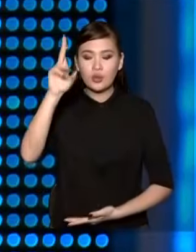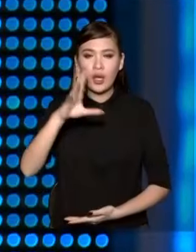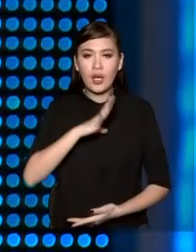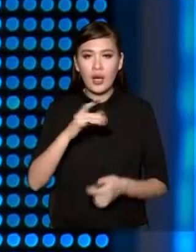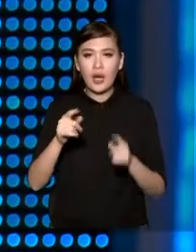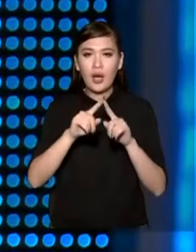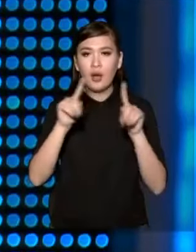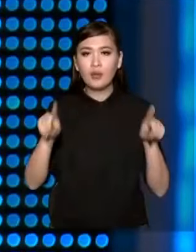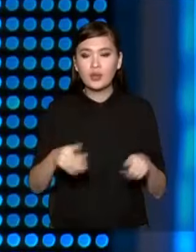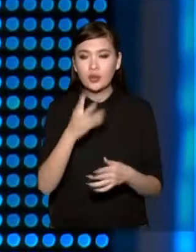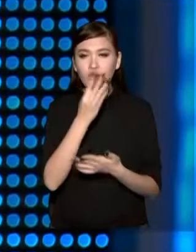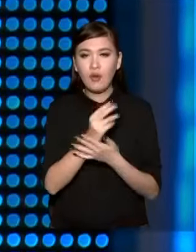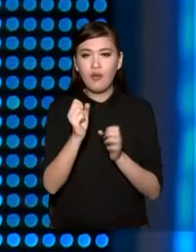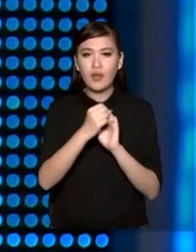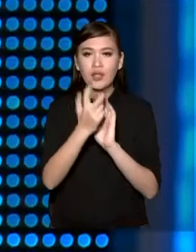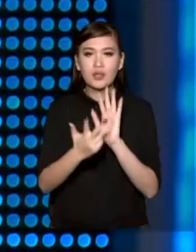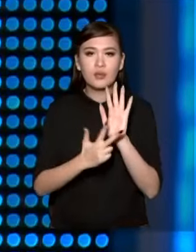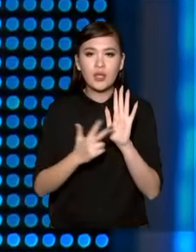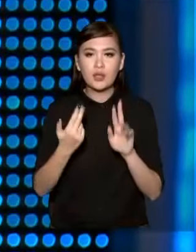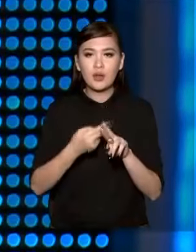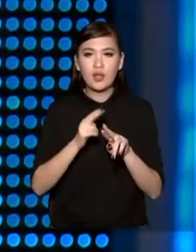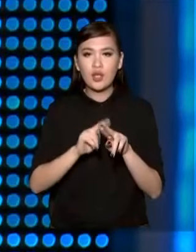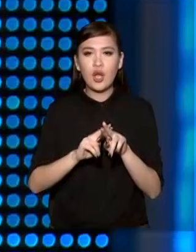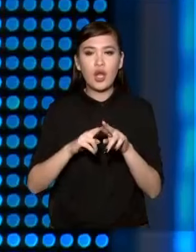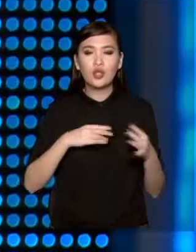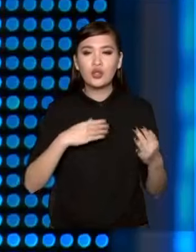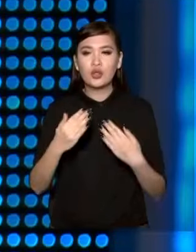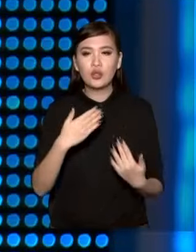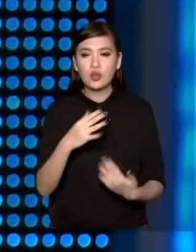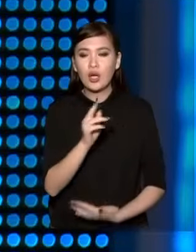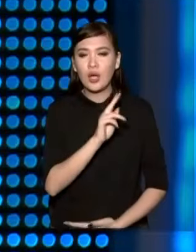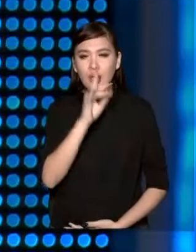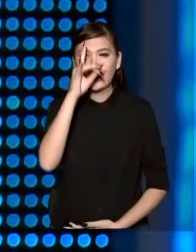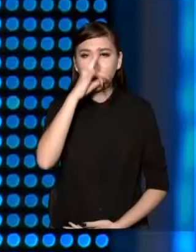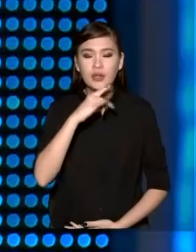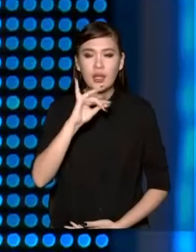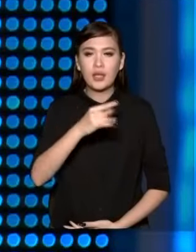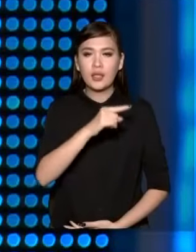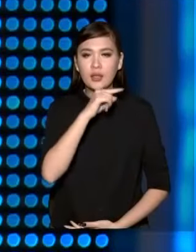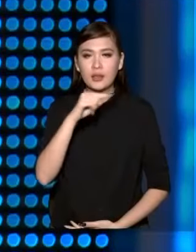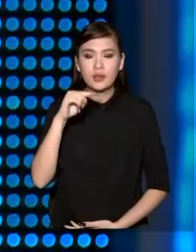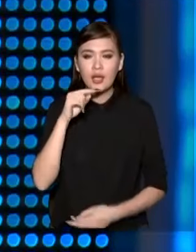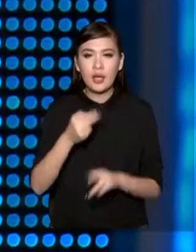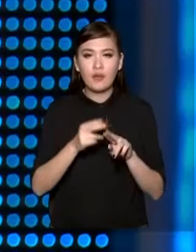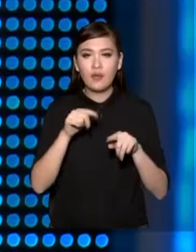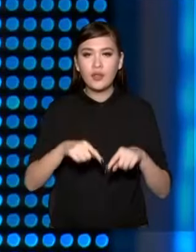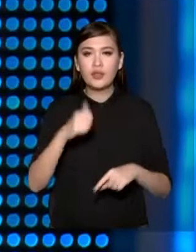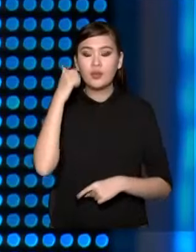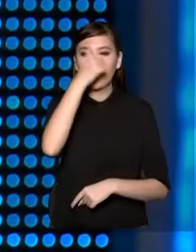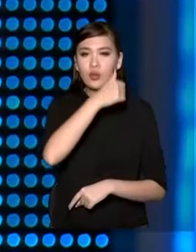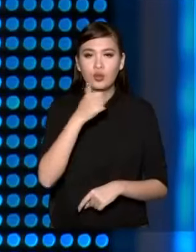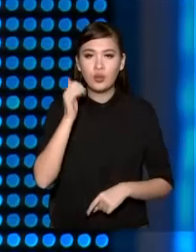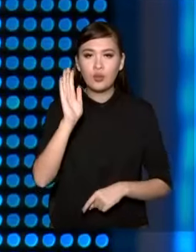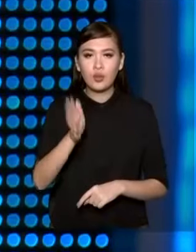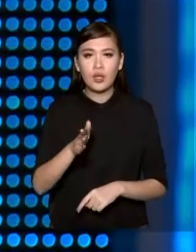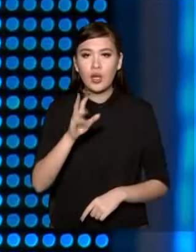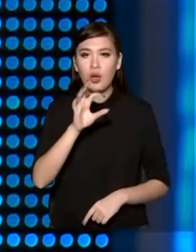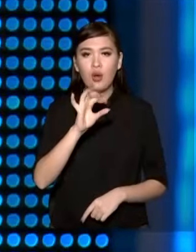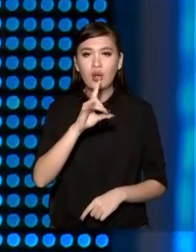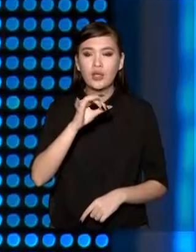рамках 18-го форума межрегионального сотрудничества Казахстана и России, который в этом году проходит в